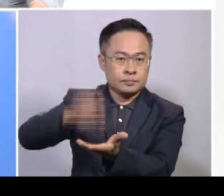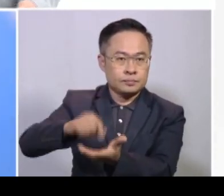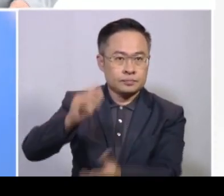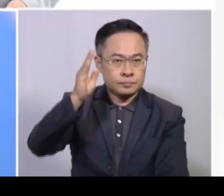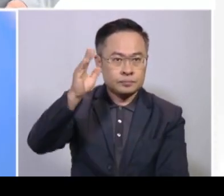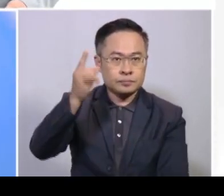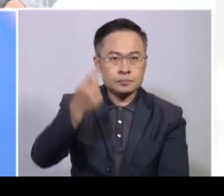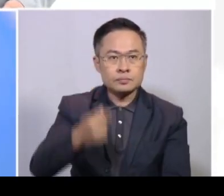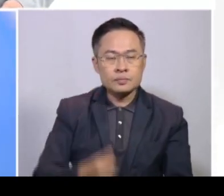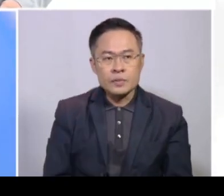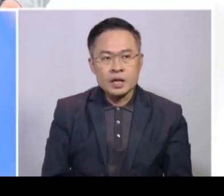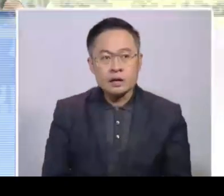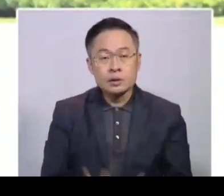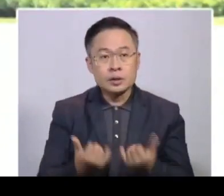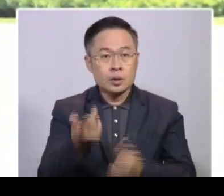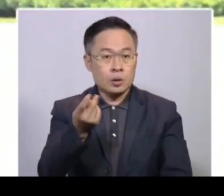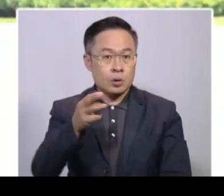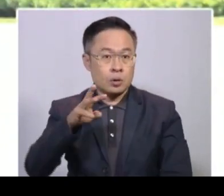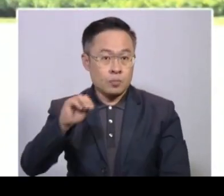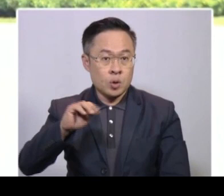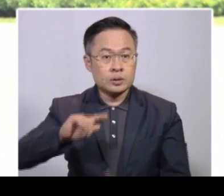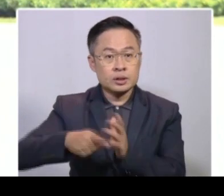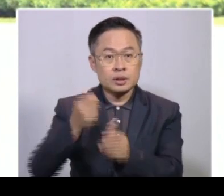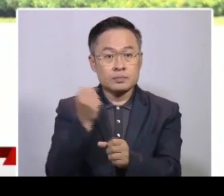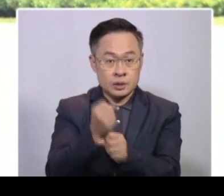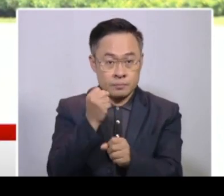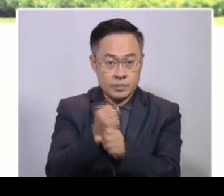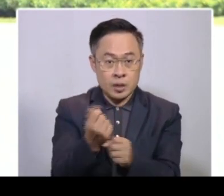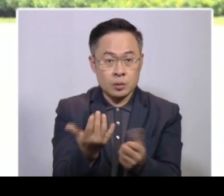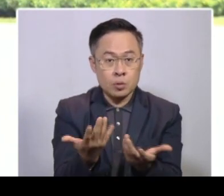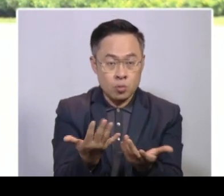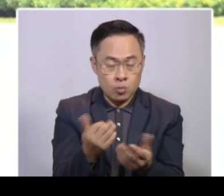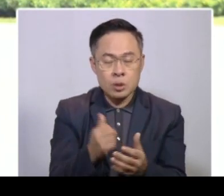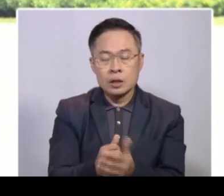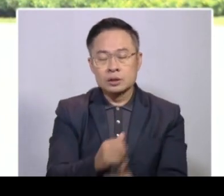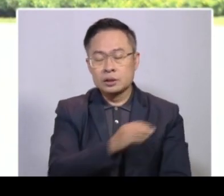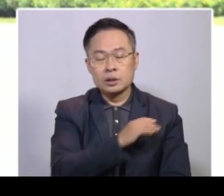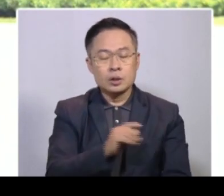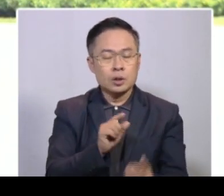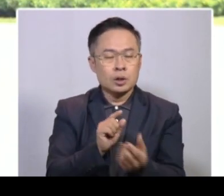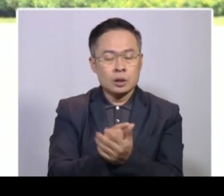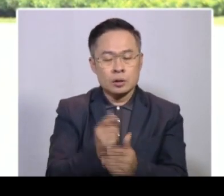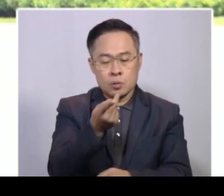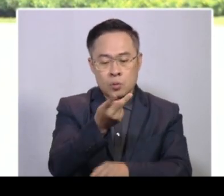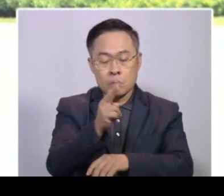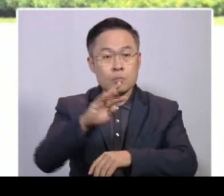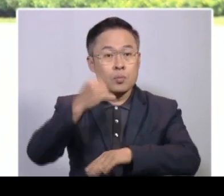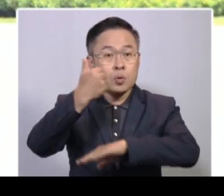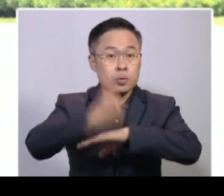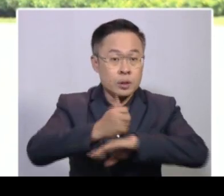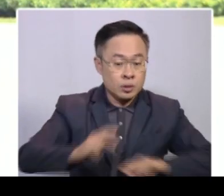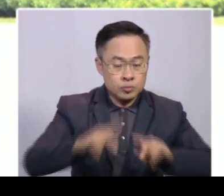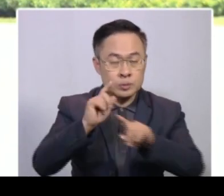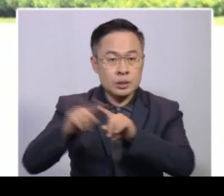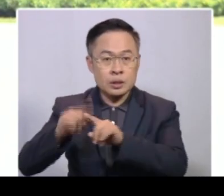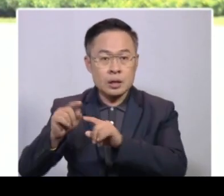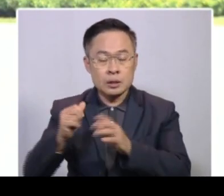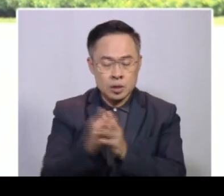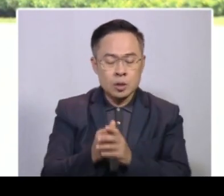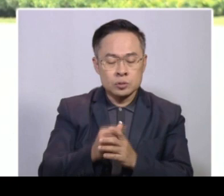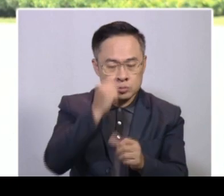ขณะที่คณะรัฐมนตรีชุดใหม่นะครับจะเข้าทำงานหลังการถวายสัตย์ปฏิญาณตนรวมกันการแถลงนโยบายต่อที่ประชุมรัฐสภ